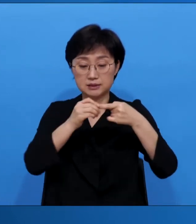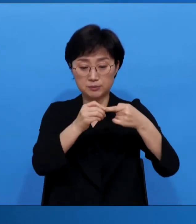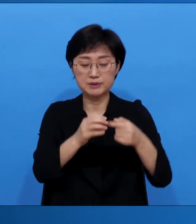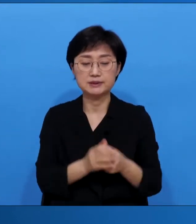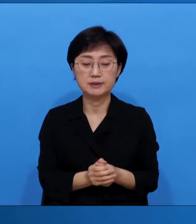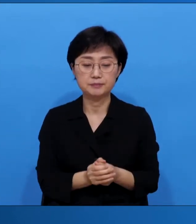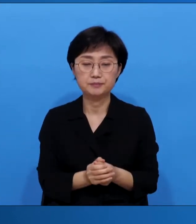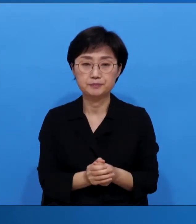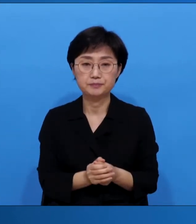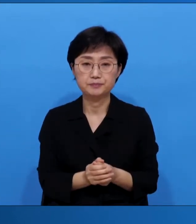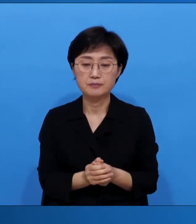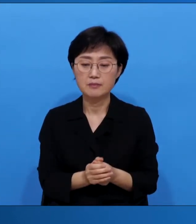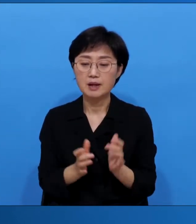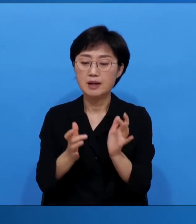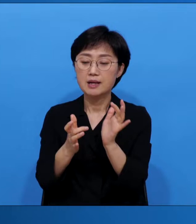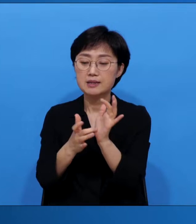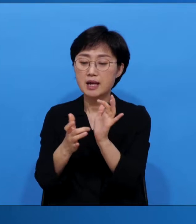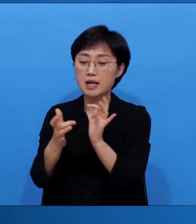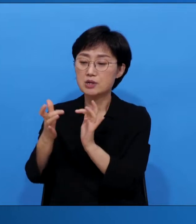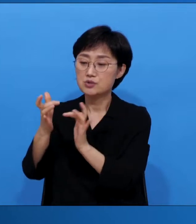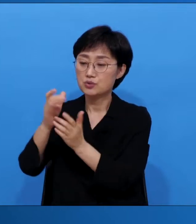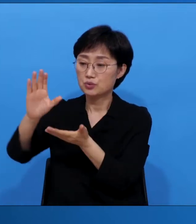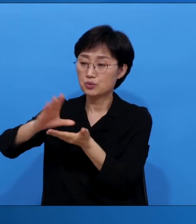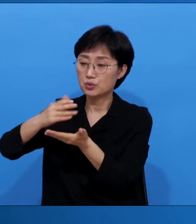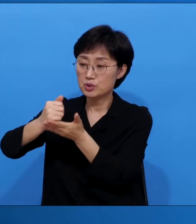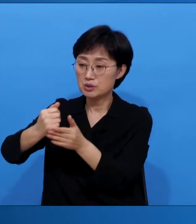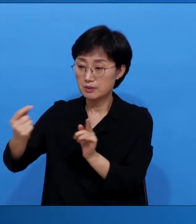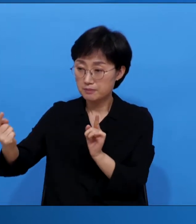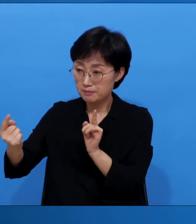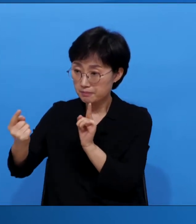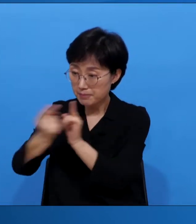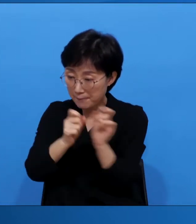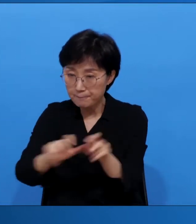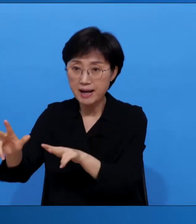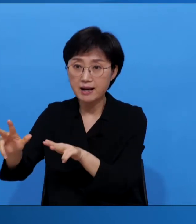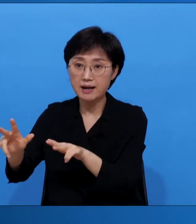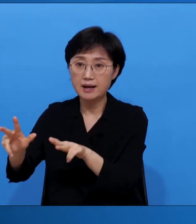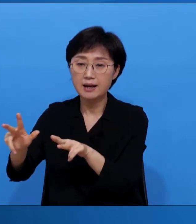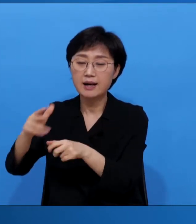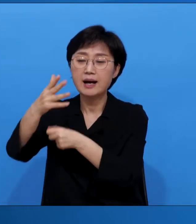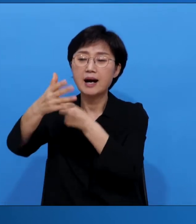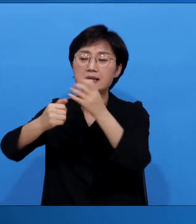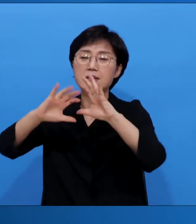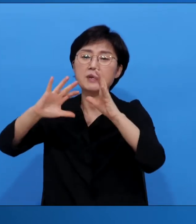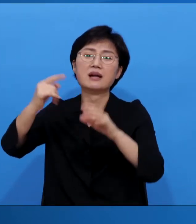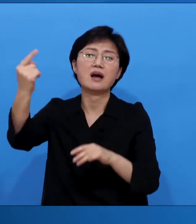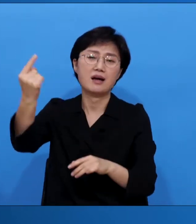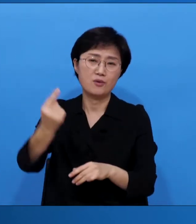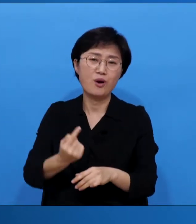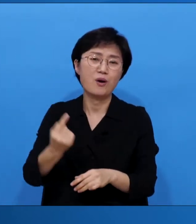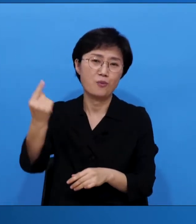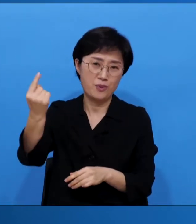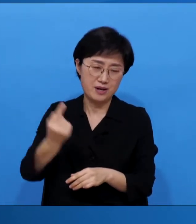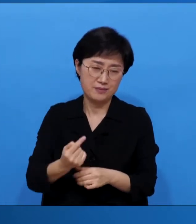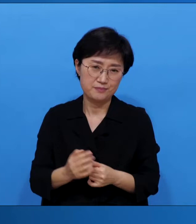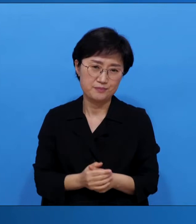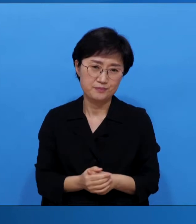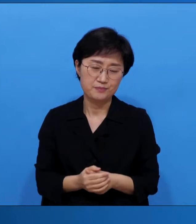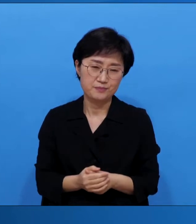순간 하나님의 나라 임한 겁니다. the moment we meet Jesus Christ, the kingdom of God comes upon